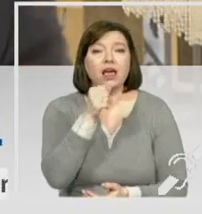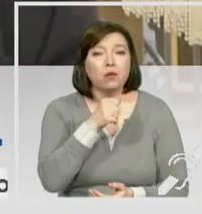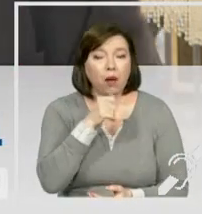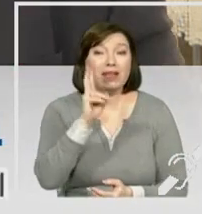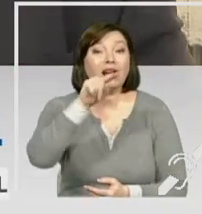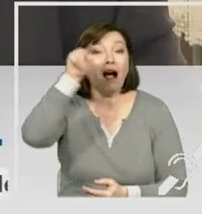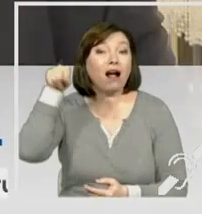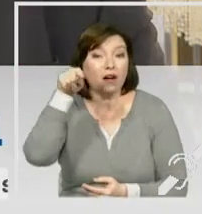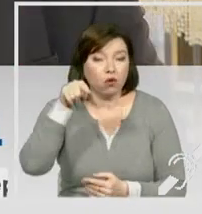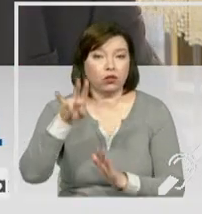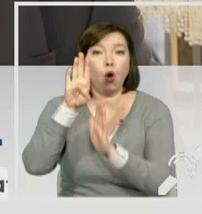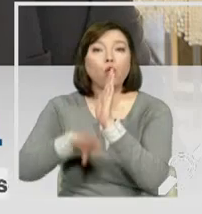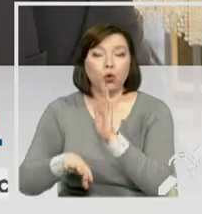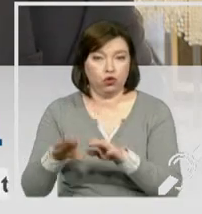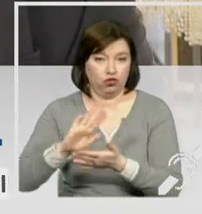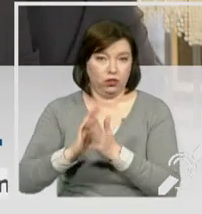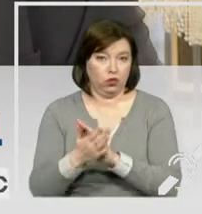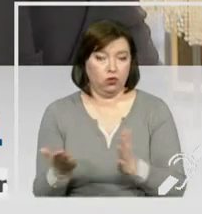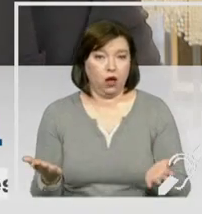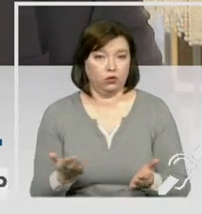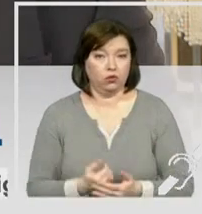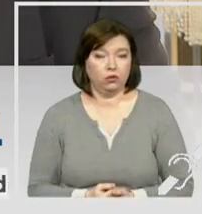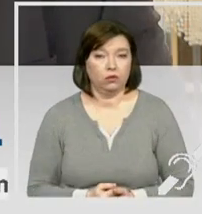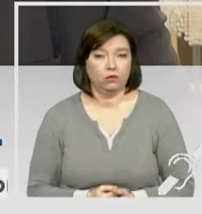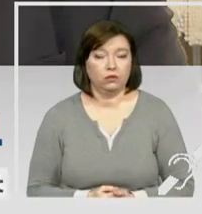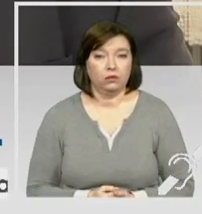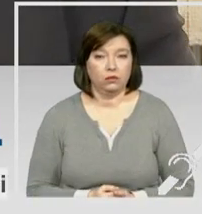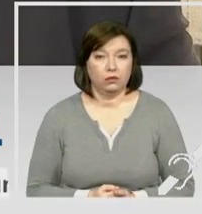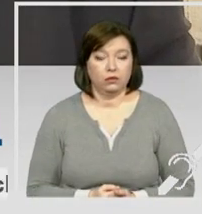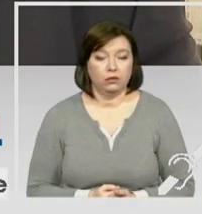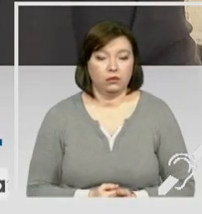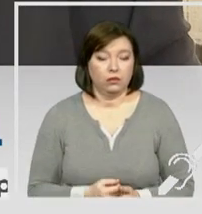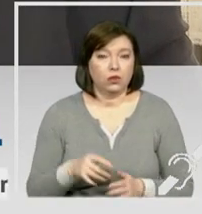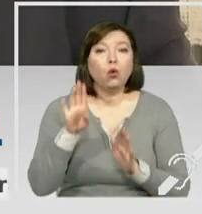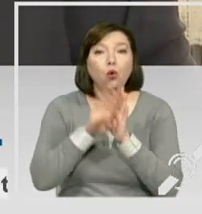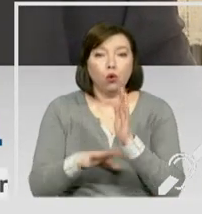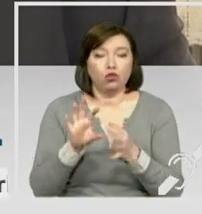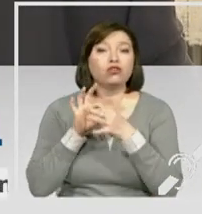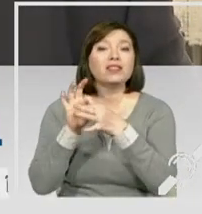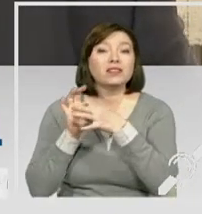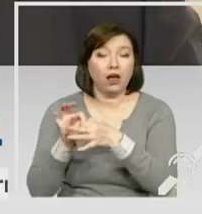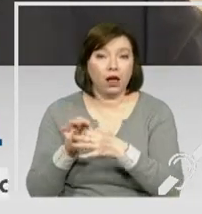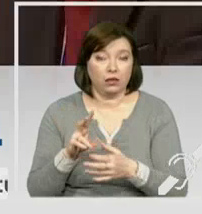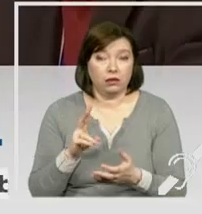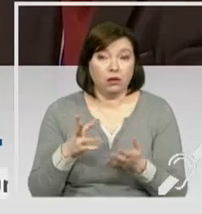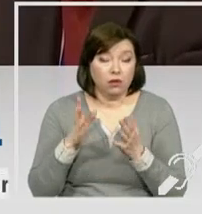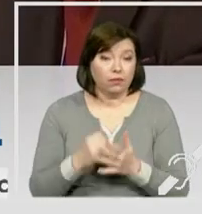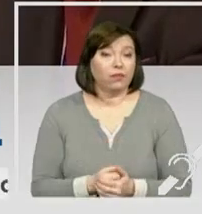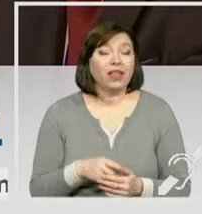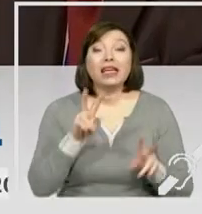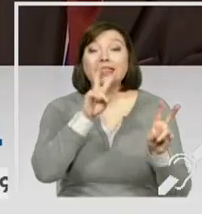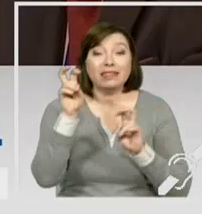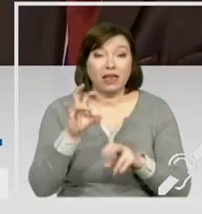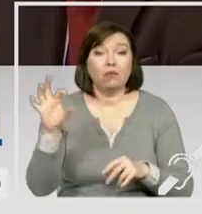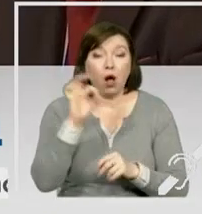de a escalada aceste relații care sunt așa cum sunt.